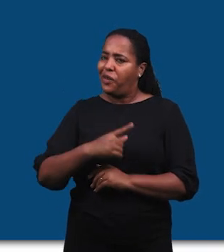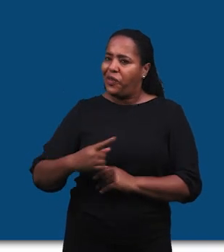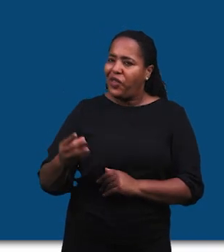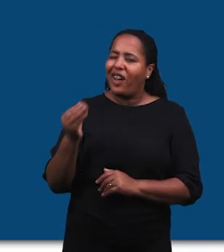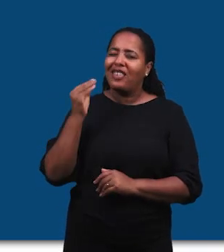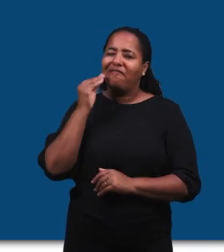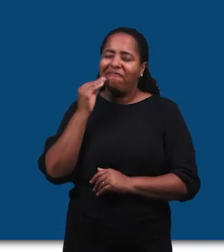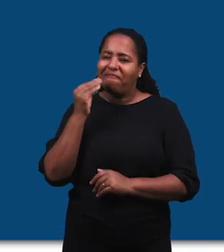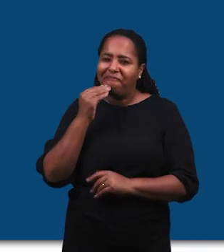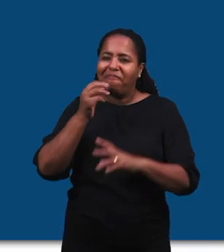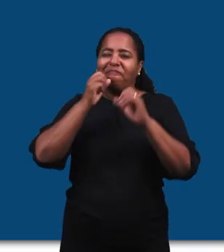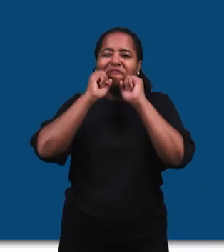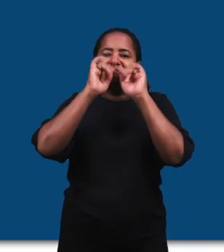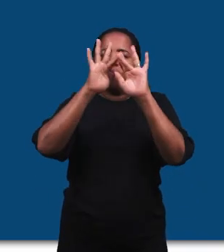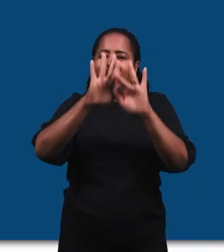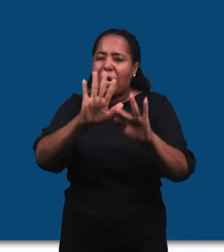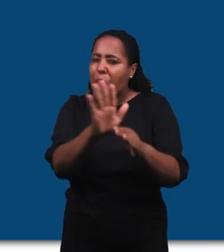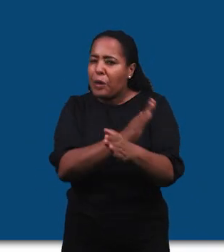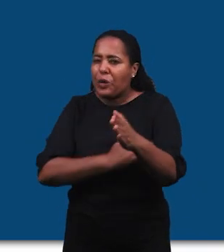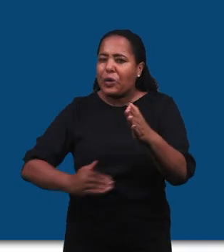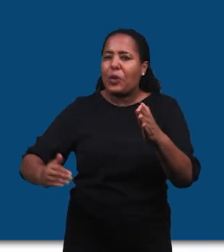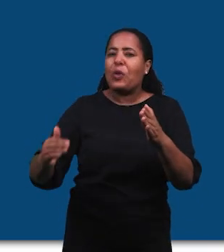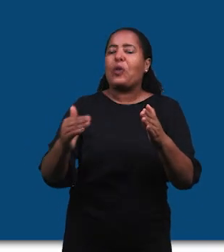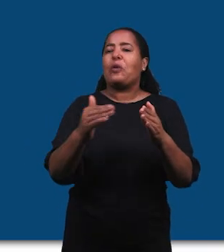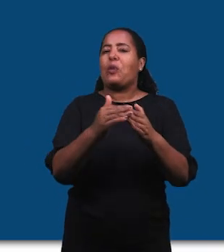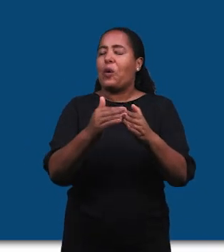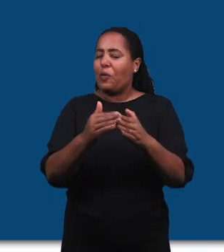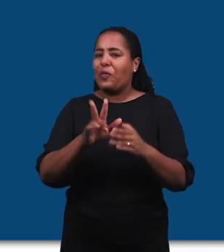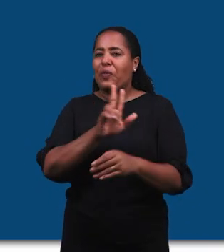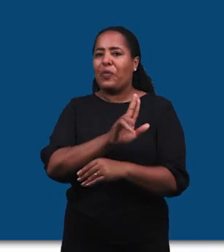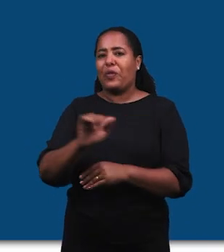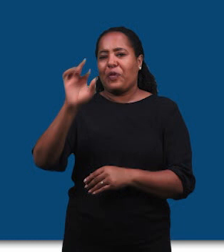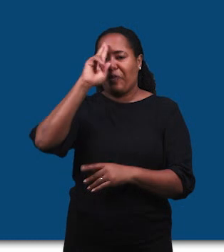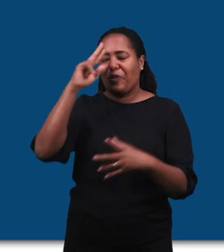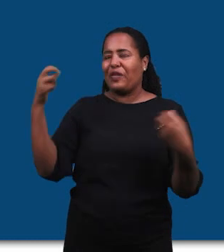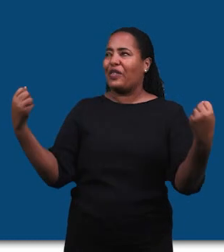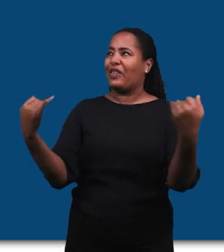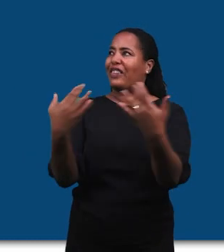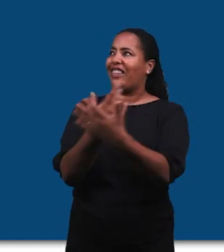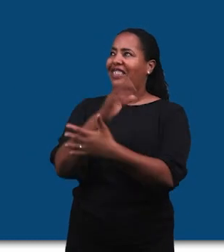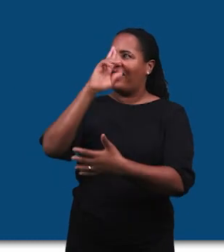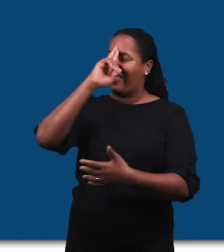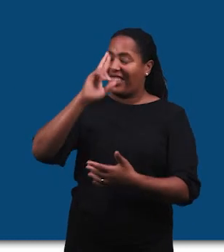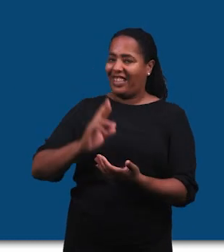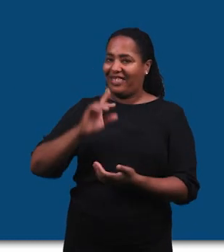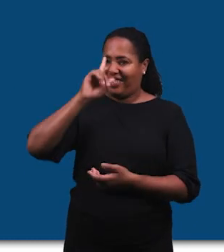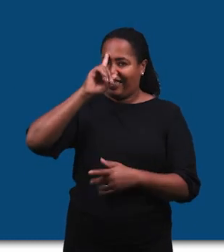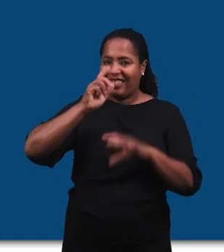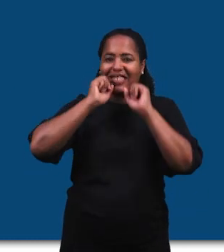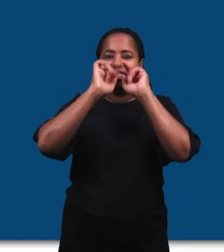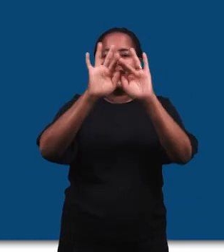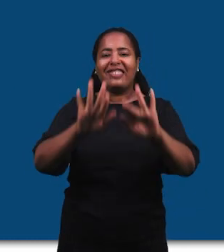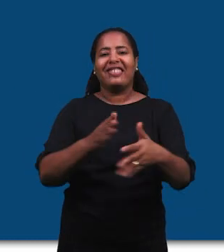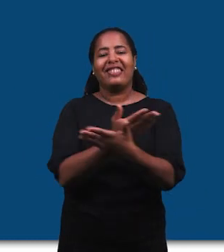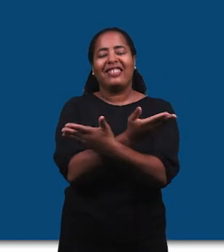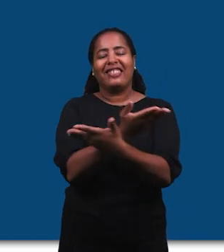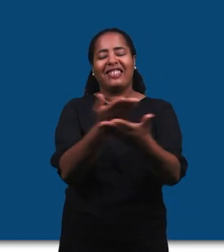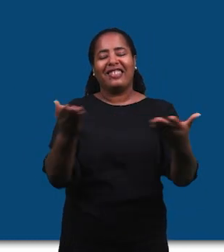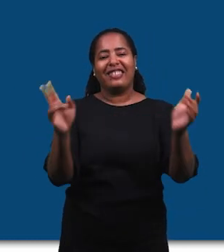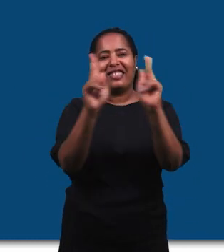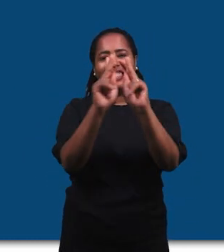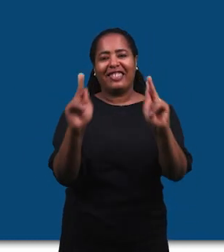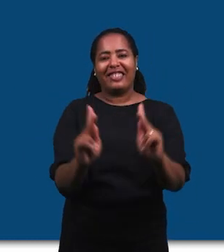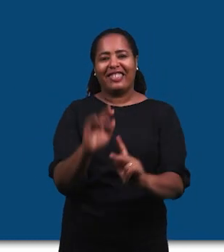молитве. И вскоре мы познаем полноту благодати. И имя Господне будет прославлено.